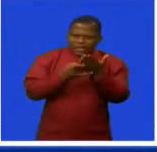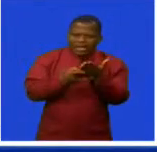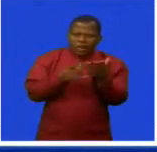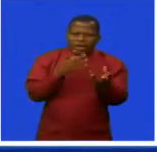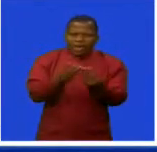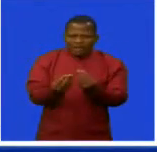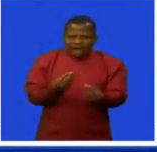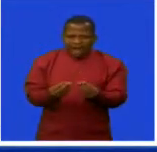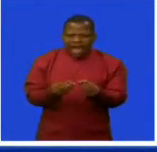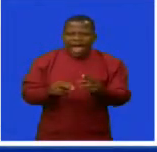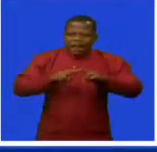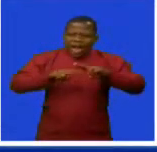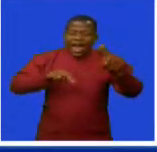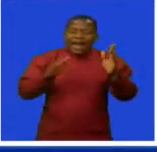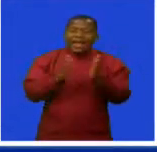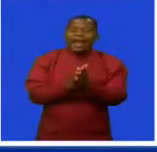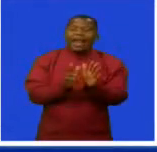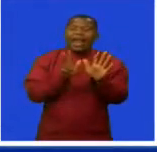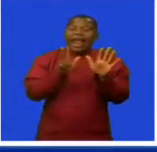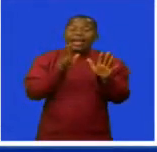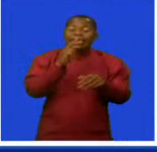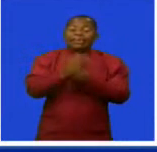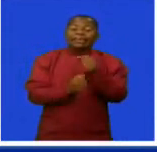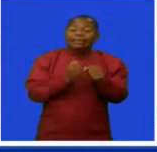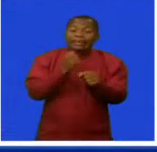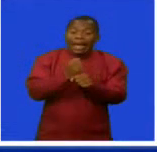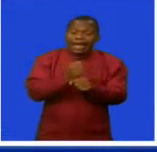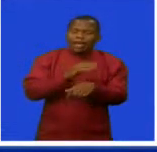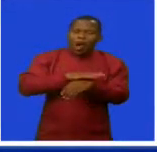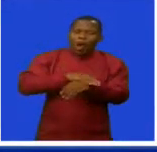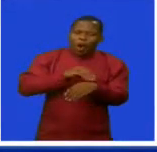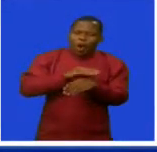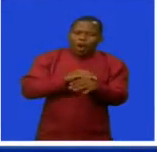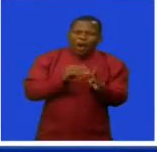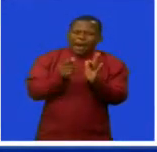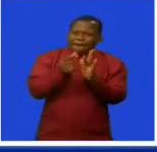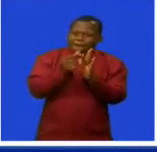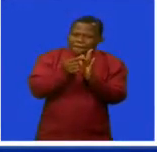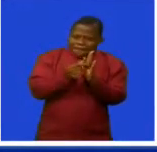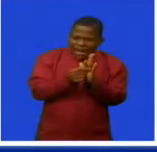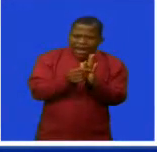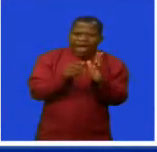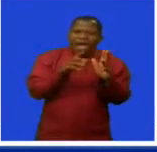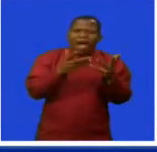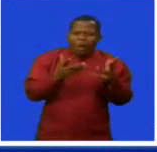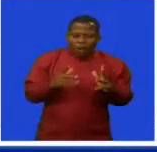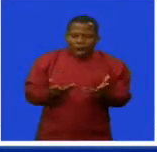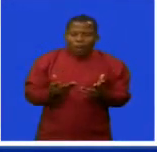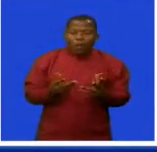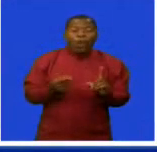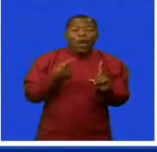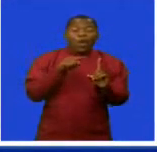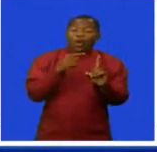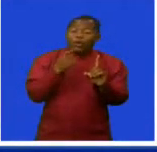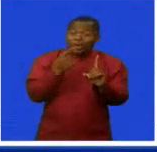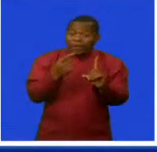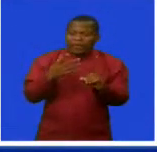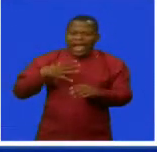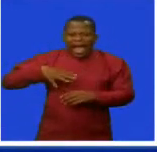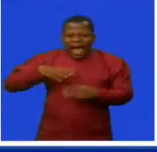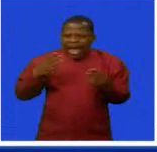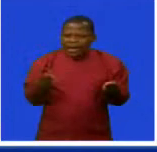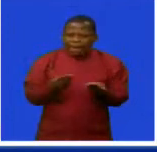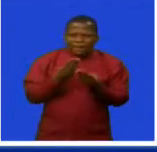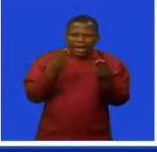nesiphohlongo labathethwe bendiwa bafati. Sanele Thabete umcondzisi kule nhlangano uthi kunesive lesolo singaconzi